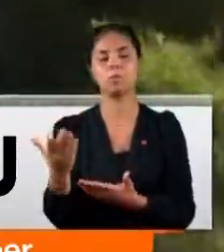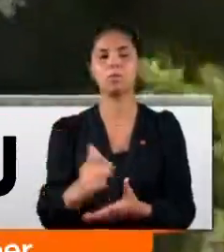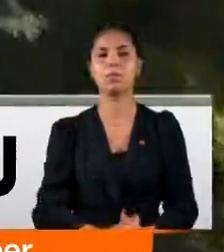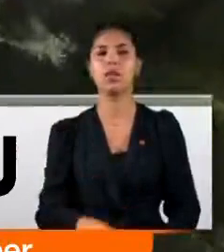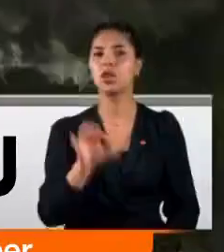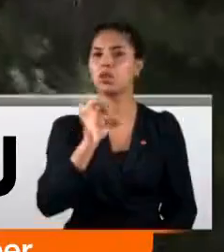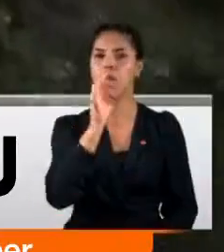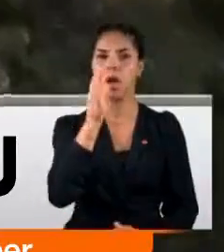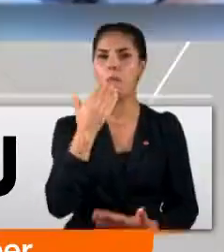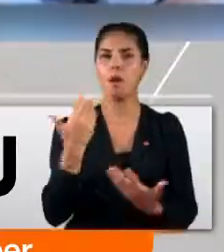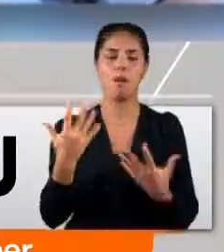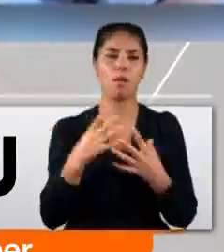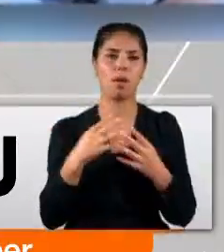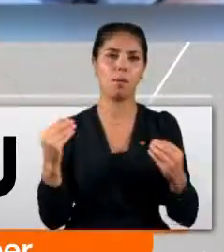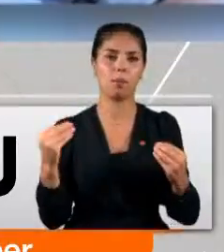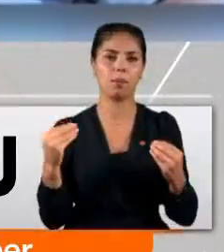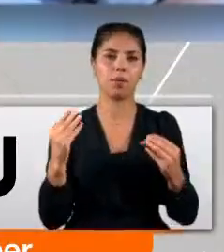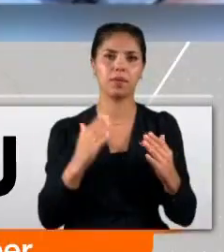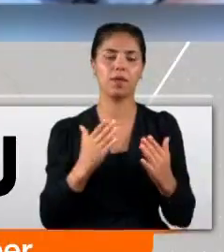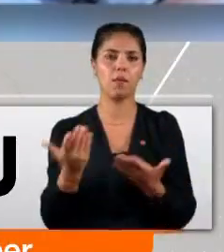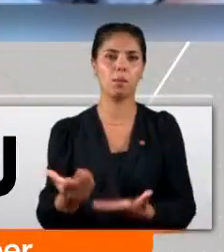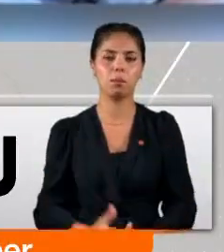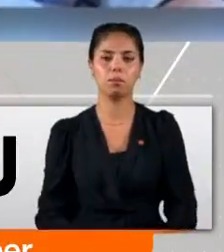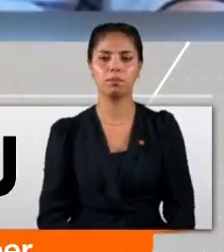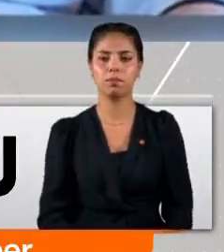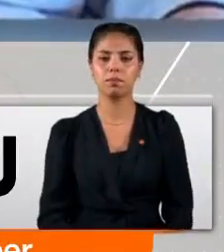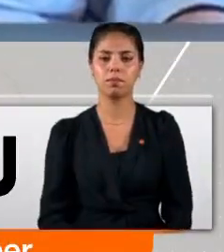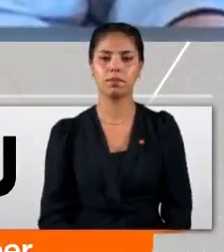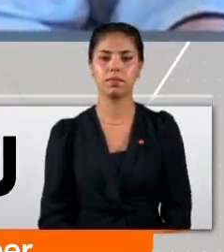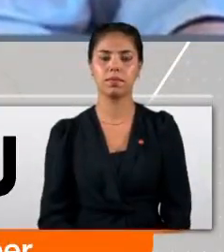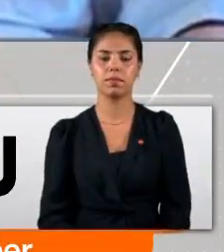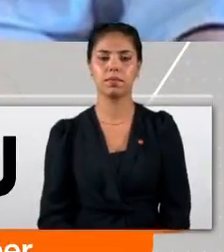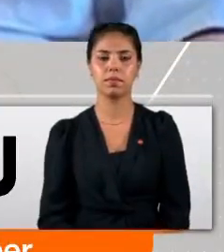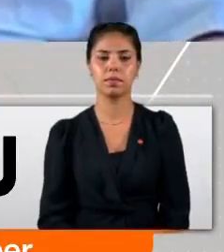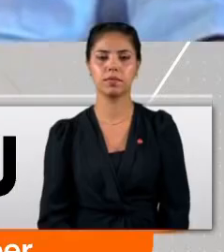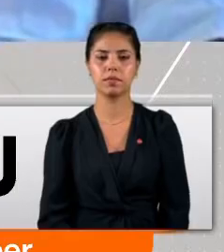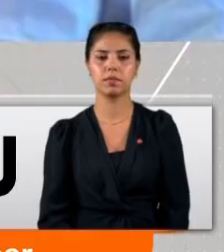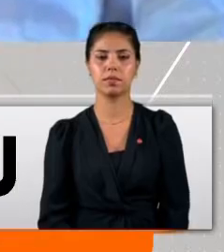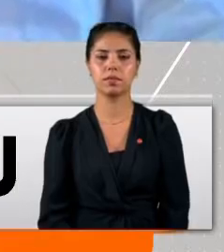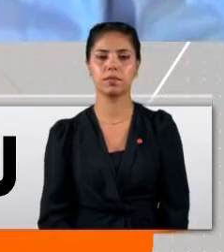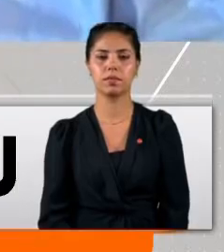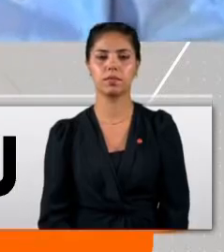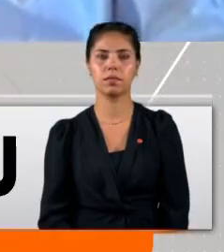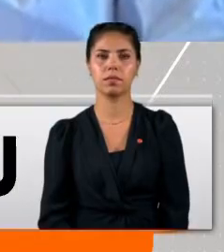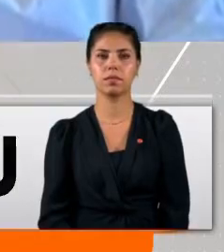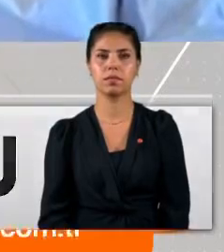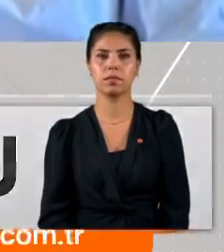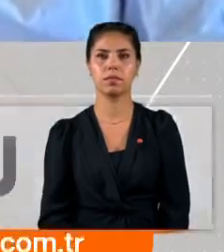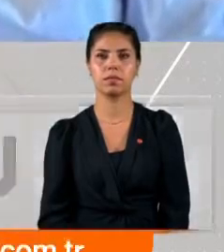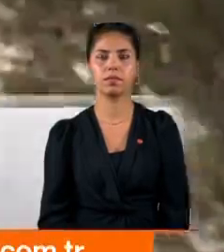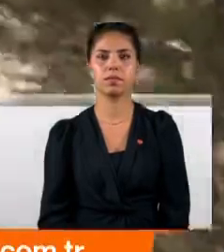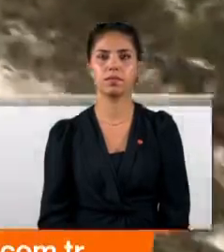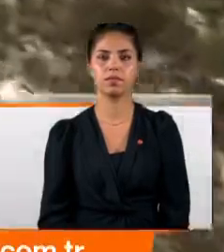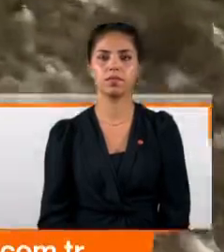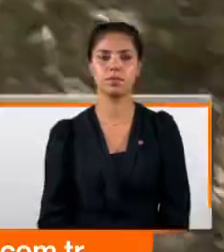Berzek'ten hala haber yok. Hiçbir iz bulunmadı. Ne bir ayak izi ne de bir kan izi. Kaçırılmaktan başka bir şey